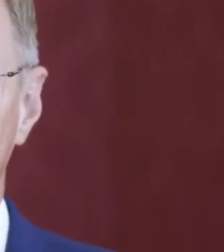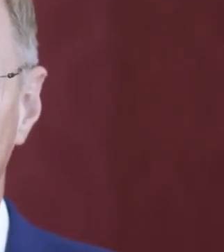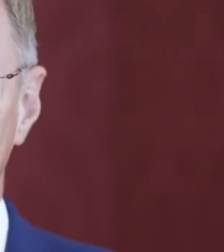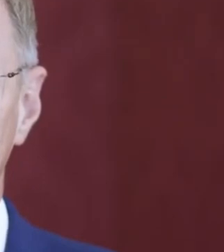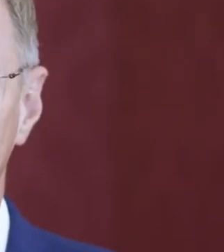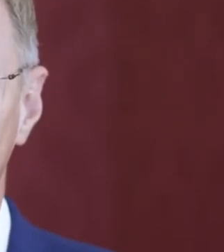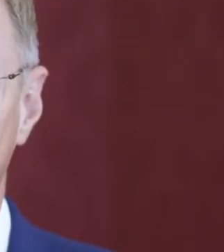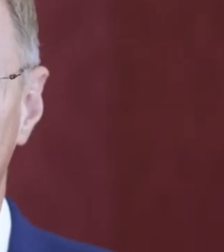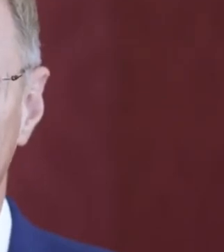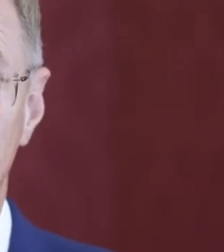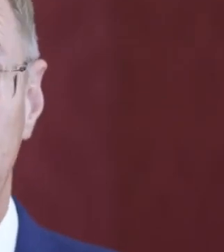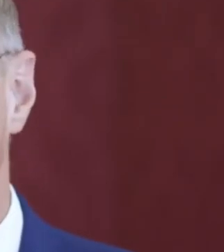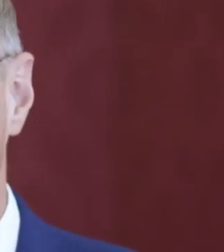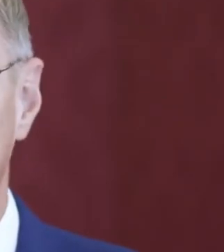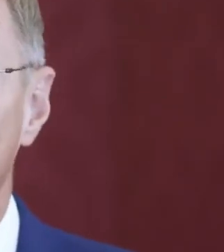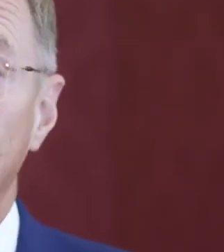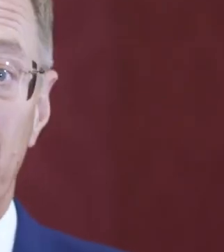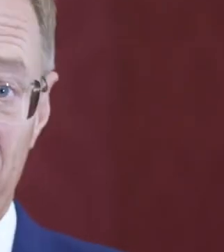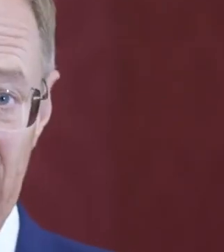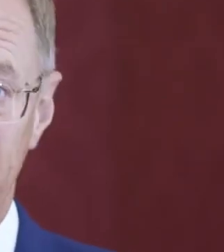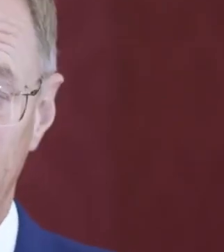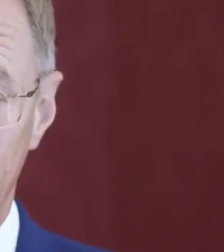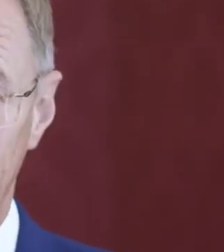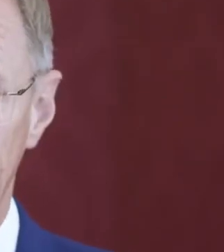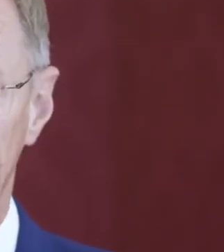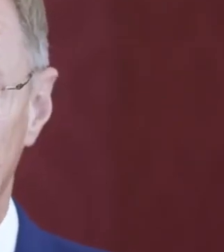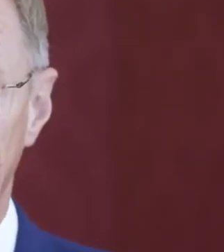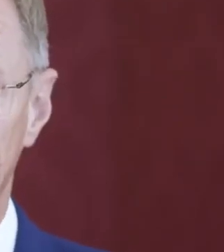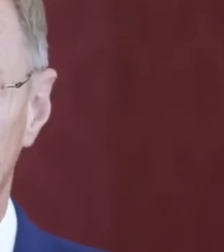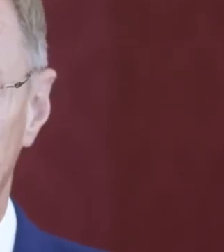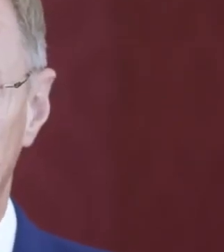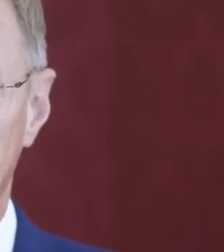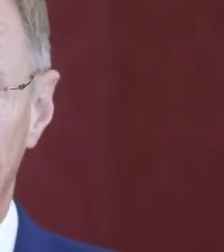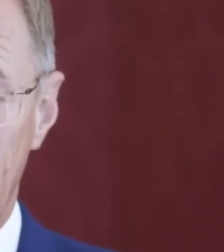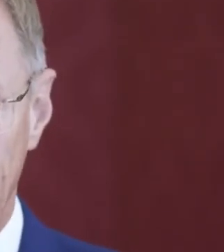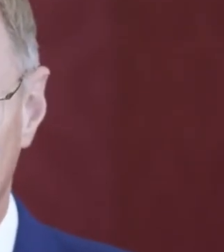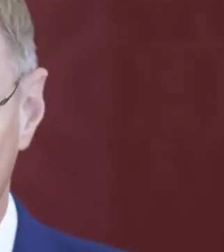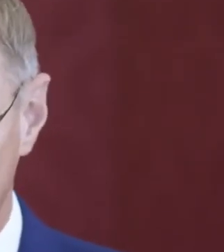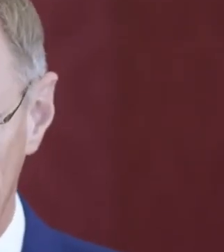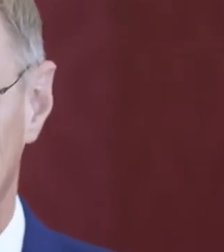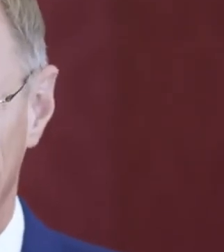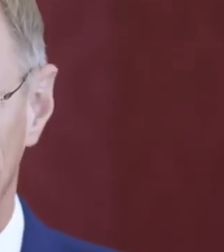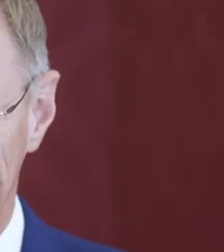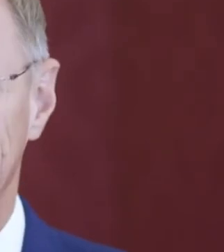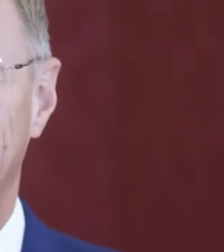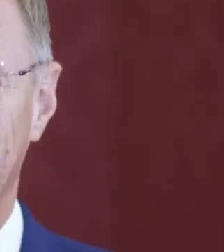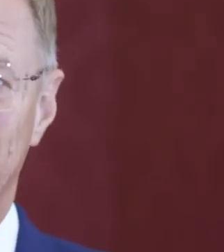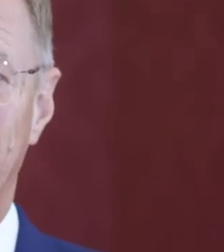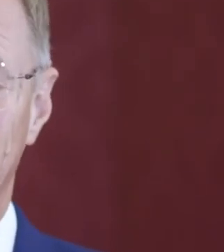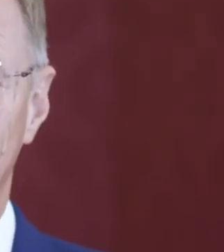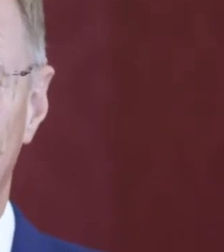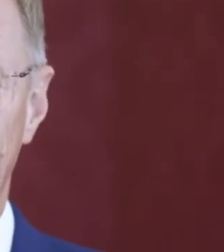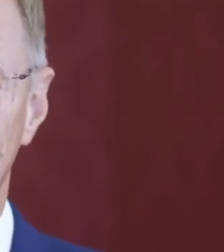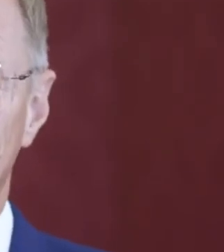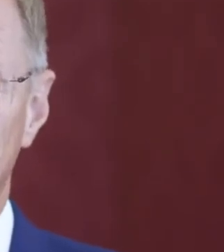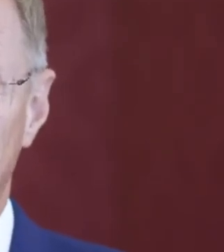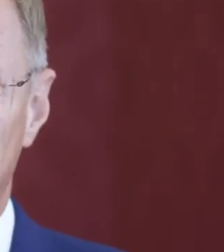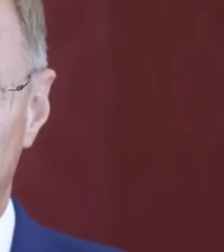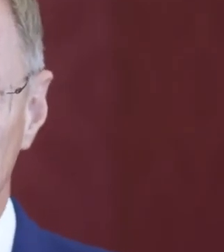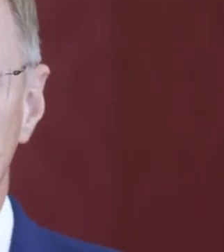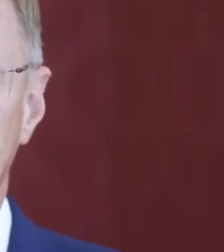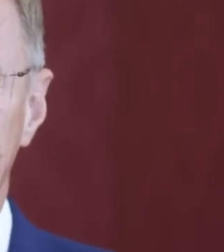neue Anwendungen in der Zukunft dazu und werden enorme Veränderungen mit sich bringen. Aber um beim Thema dieser Veranstaltung zu